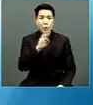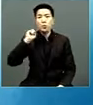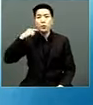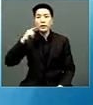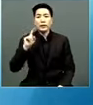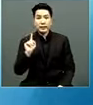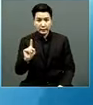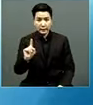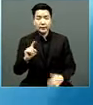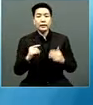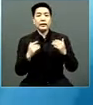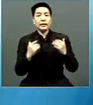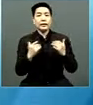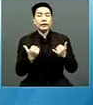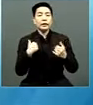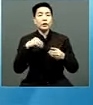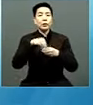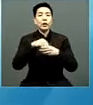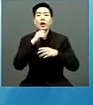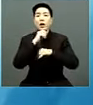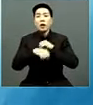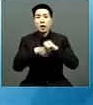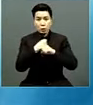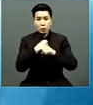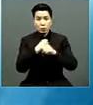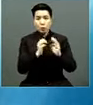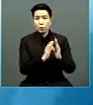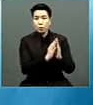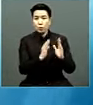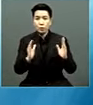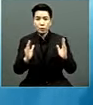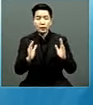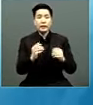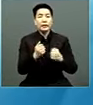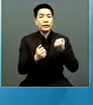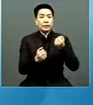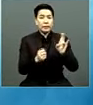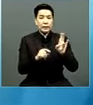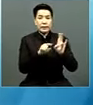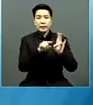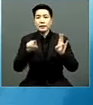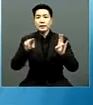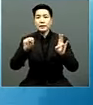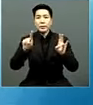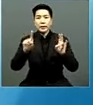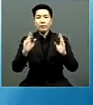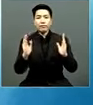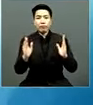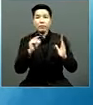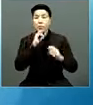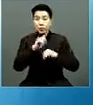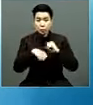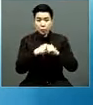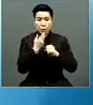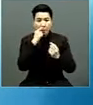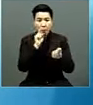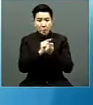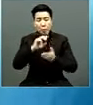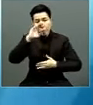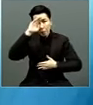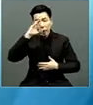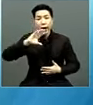1รายนะครับอยู่ในช่วงอายุที่เป็น17ถึง31ปีนะครับโดยเป็นผู้ป่วย